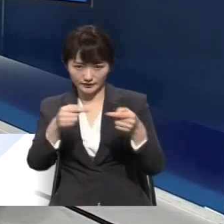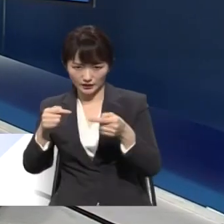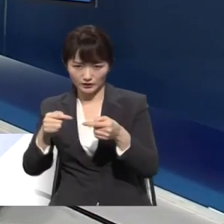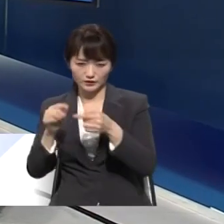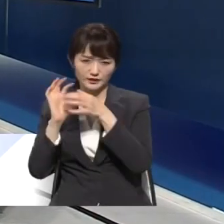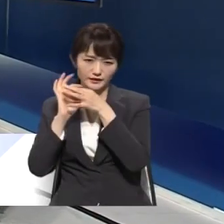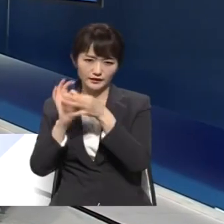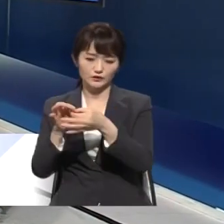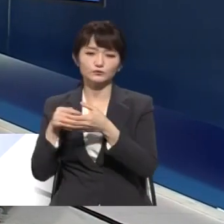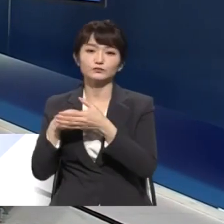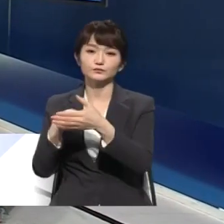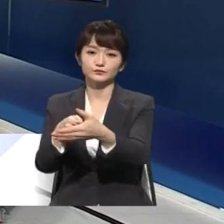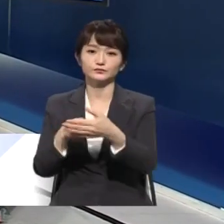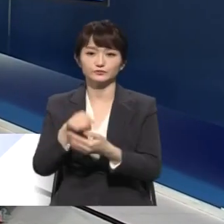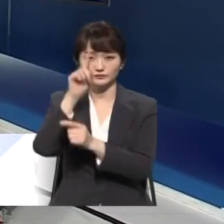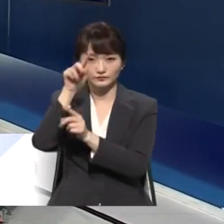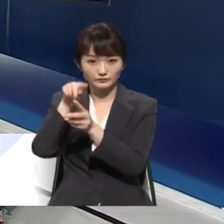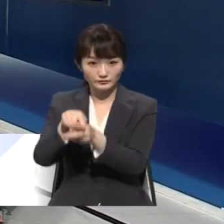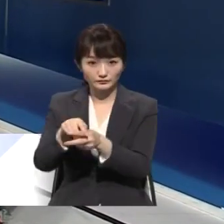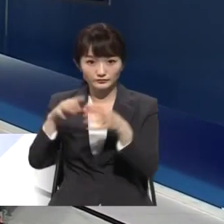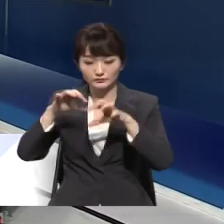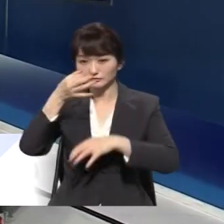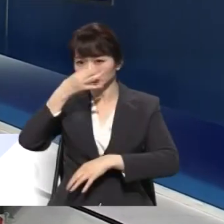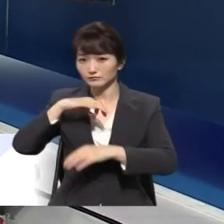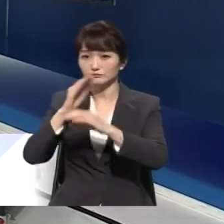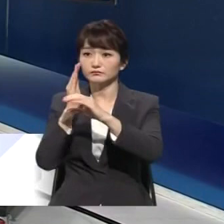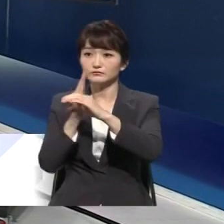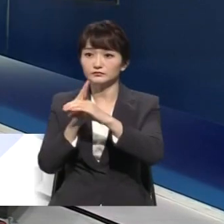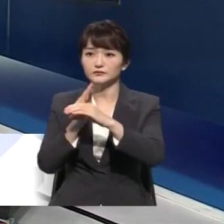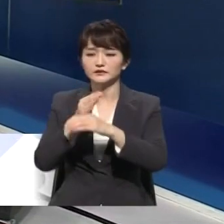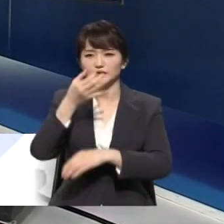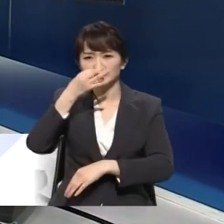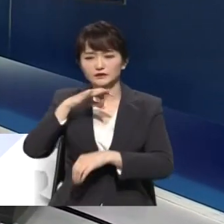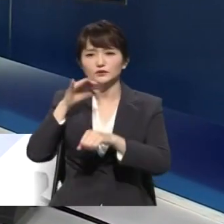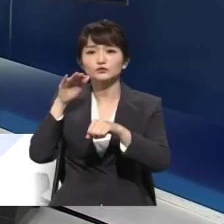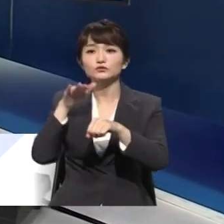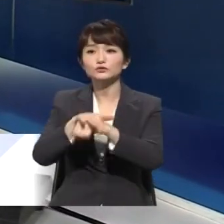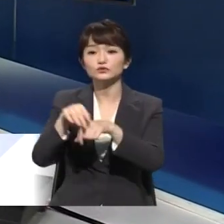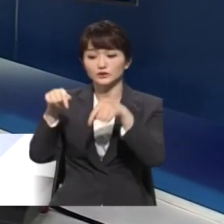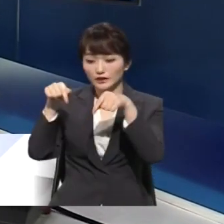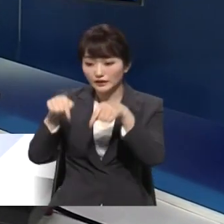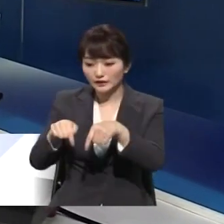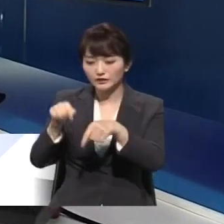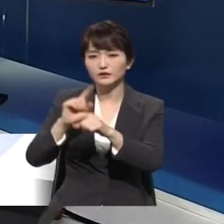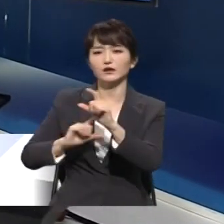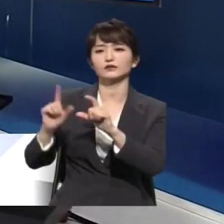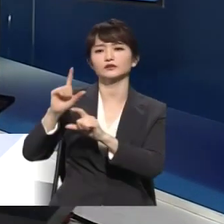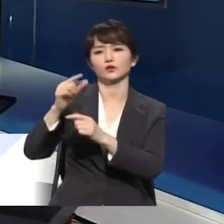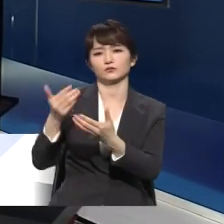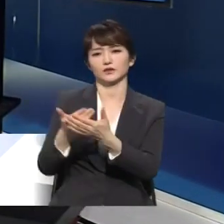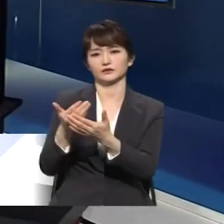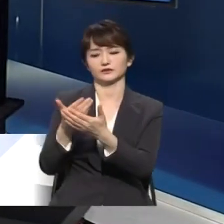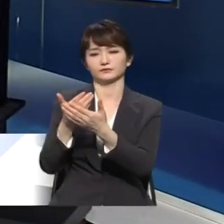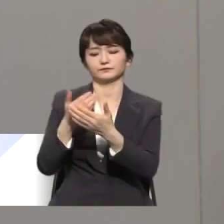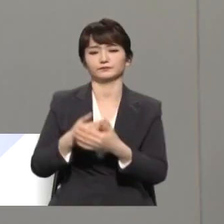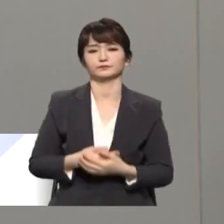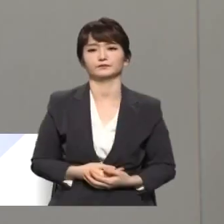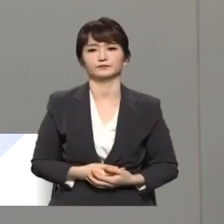것입니다 이재명 후보의 국익 중심 실용 회계는 이를 더욱 발전시킬 것입니다